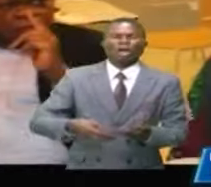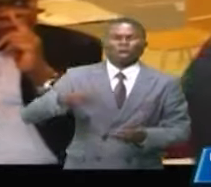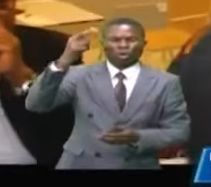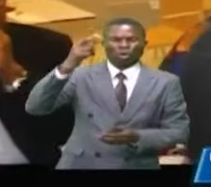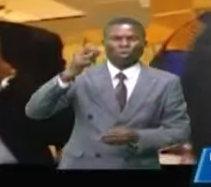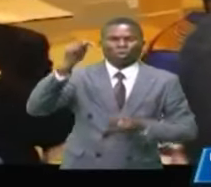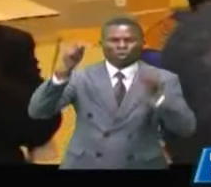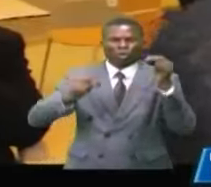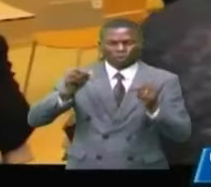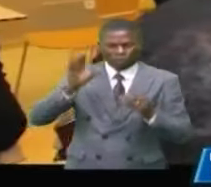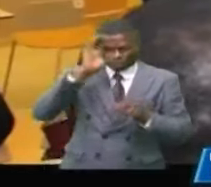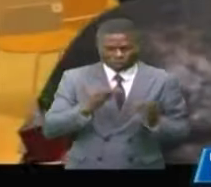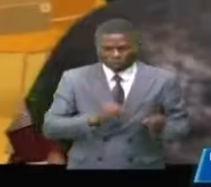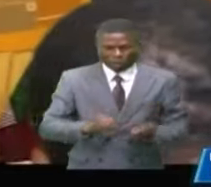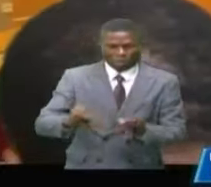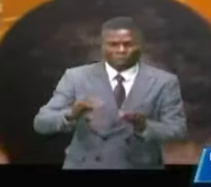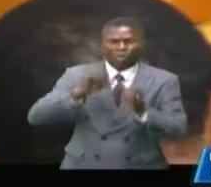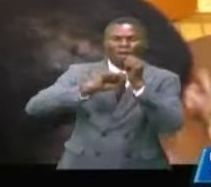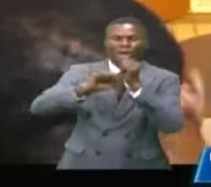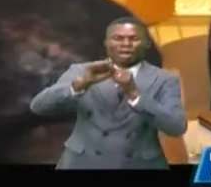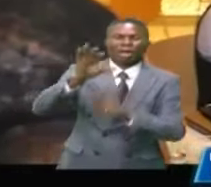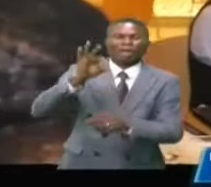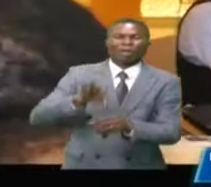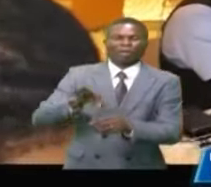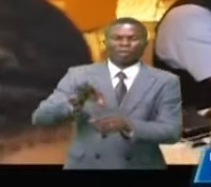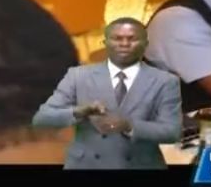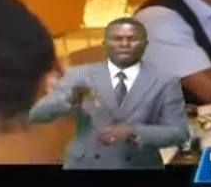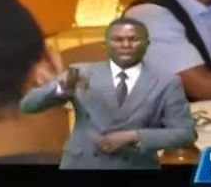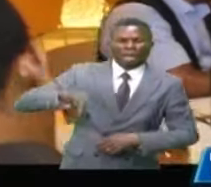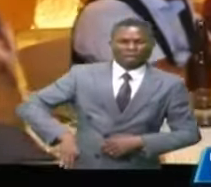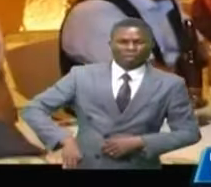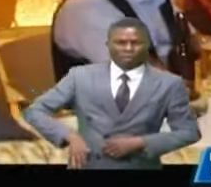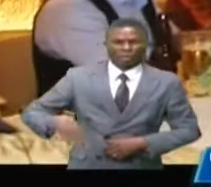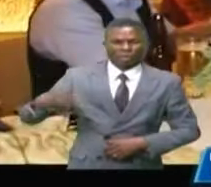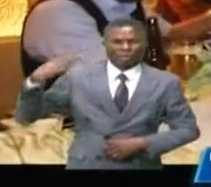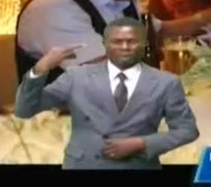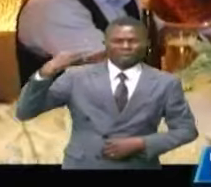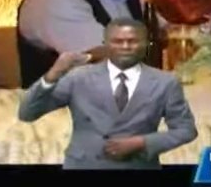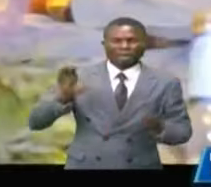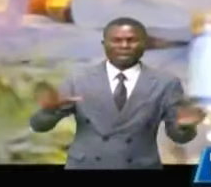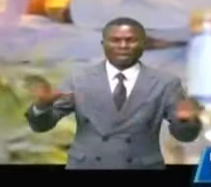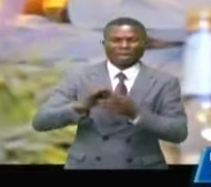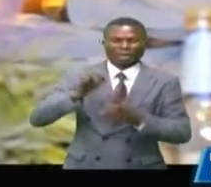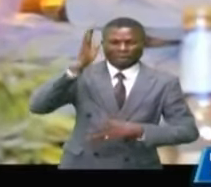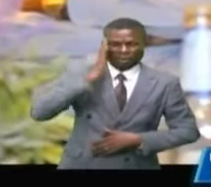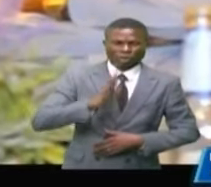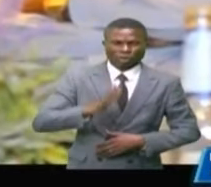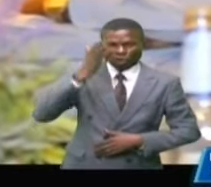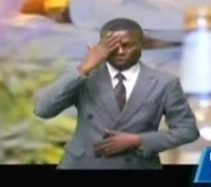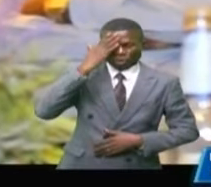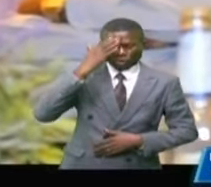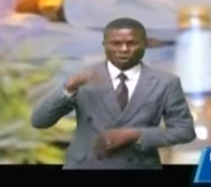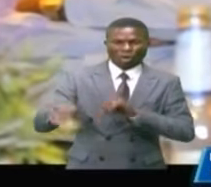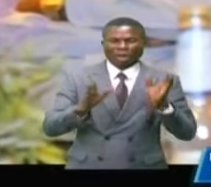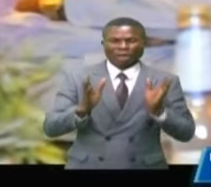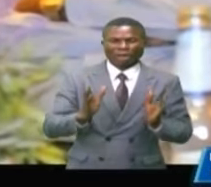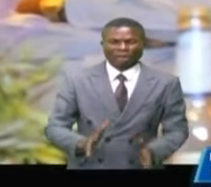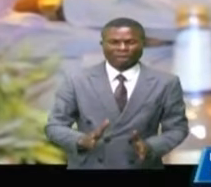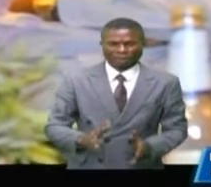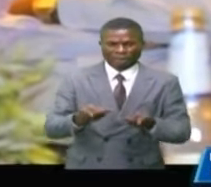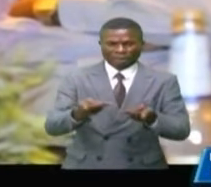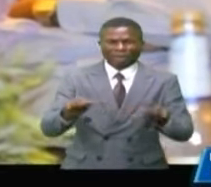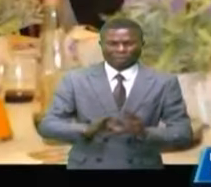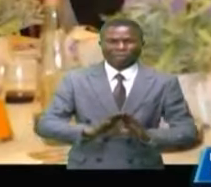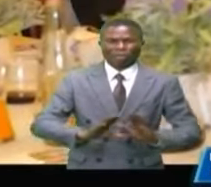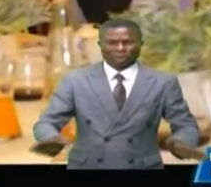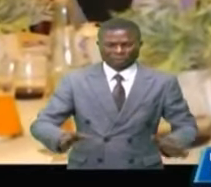pour arrêter des stratégies de la campagne électorale en faveur du candidat de l'Union sacrée et identifier les animateurs de terrain